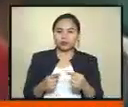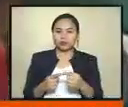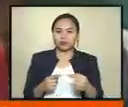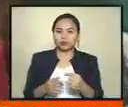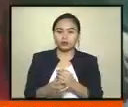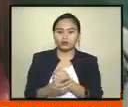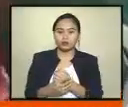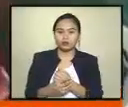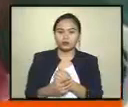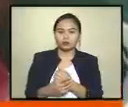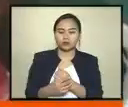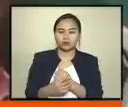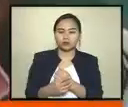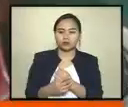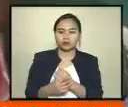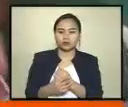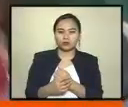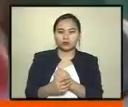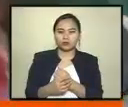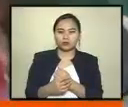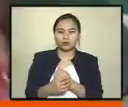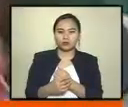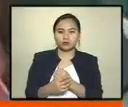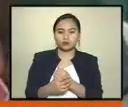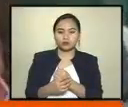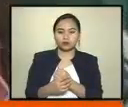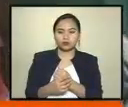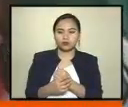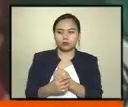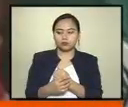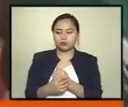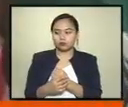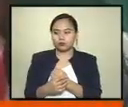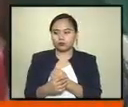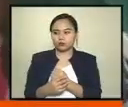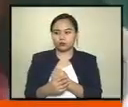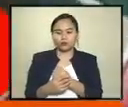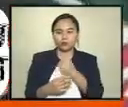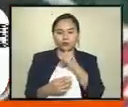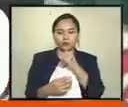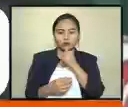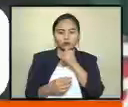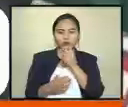Bakit sila nakikialam dito sa Pilipinas? Senador ba sila dito sa ating bansa?